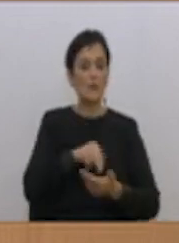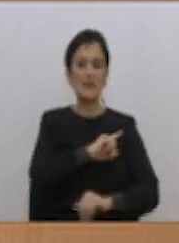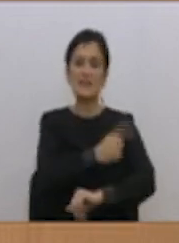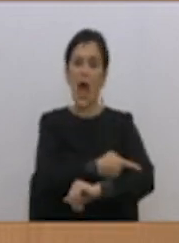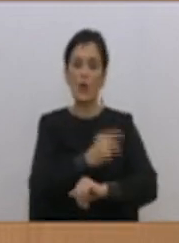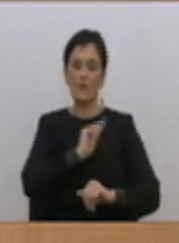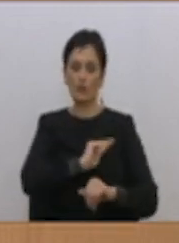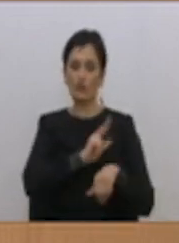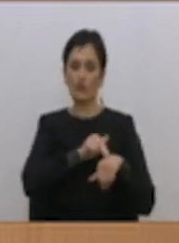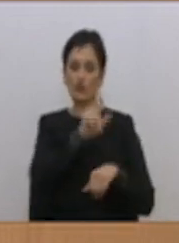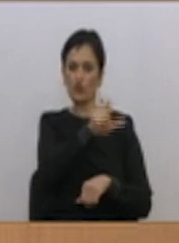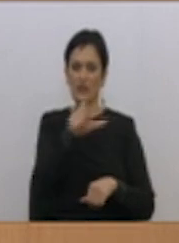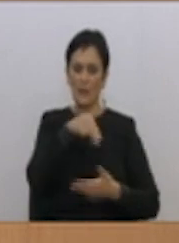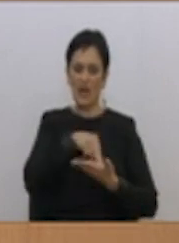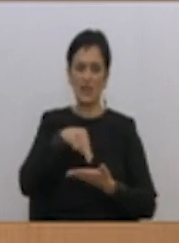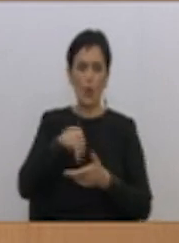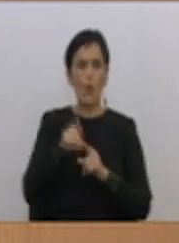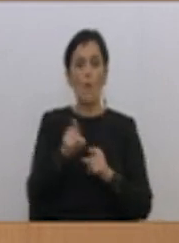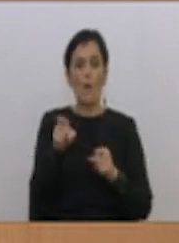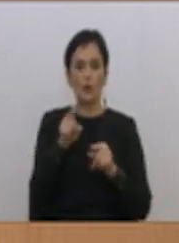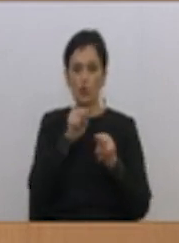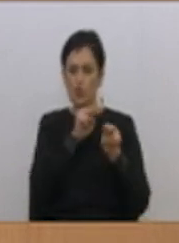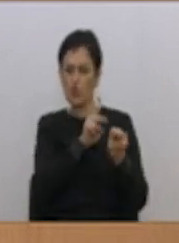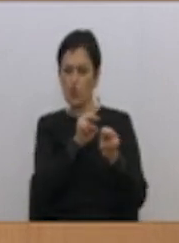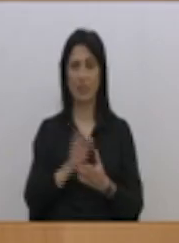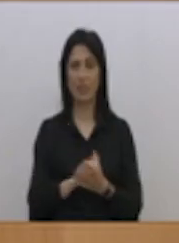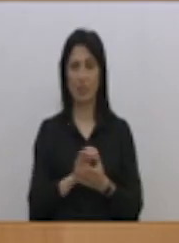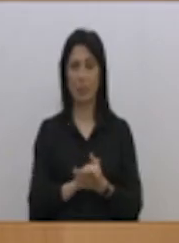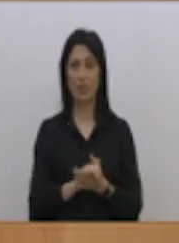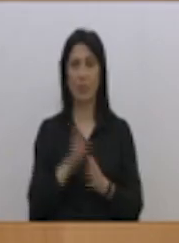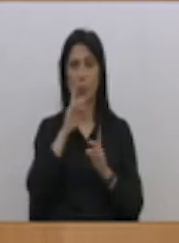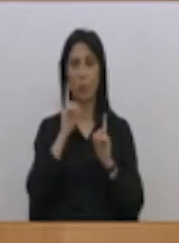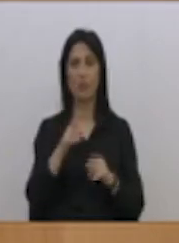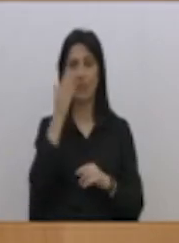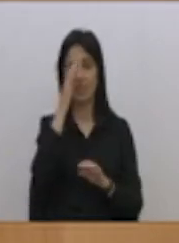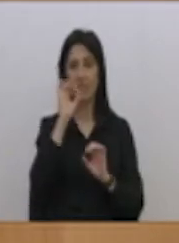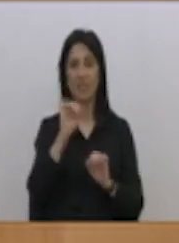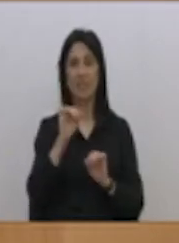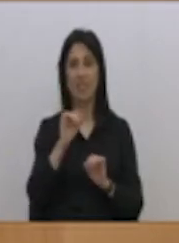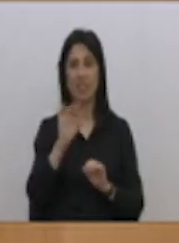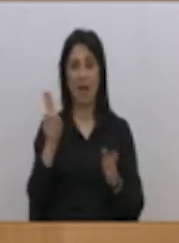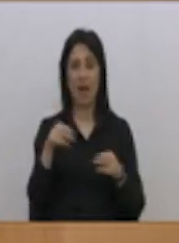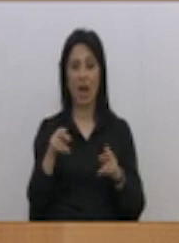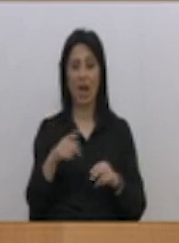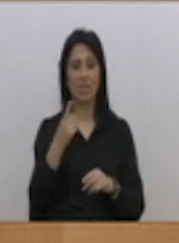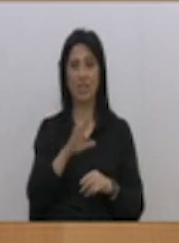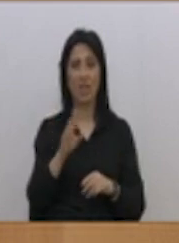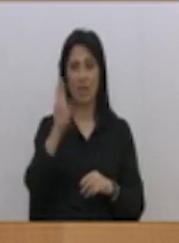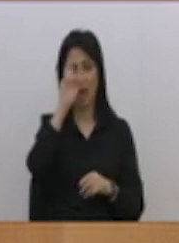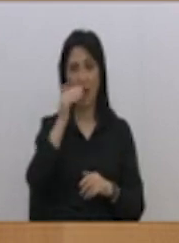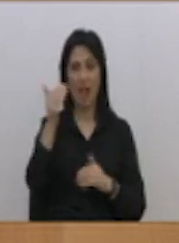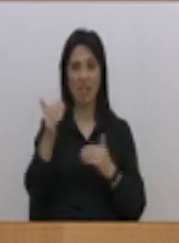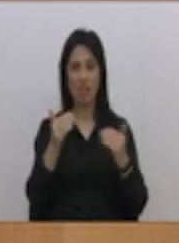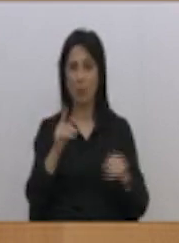utsqobebis tsarmomadgenlebi romlebits matchorit mat utvaltvaleben da ashantajeben. Bunebrive sakhalkho damtsvelis angarishi artsert